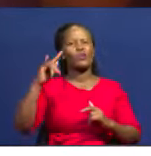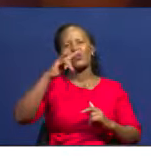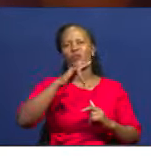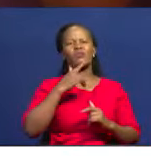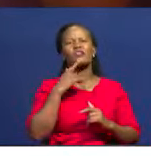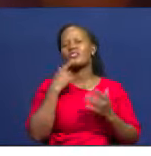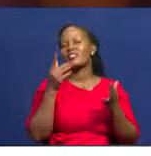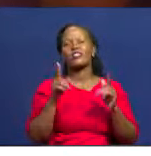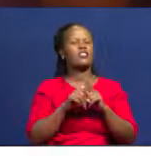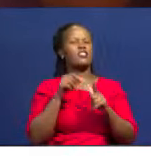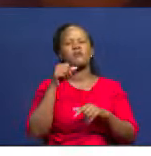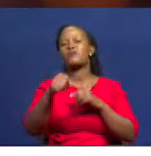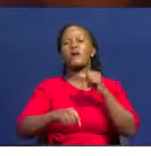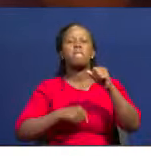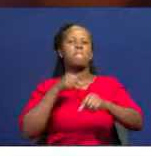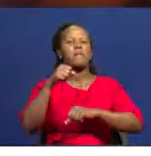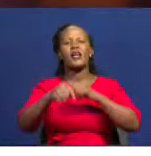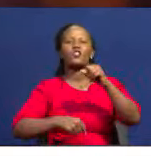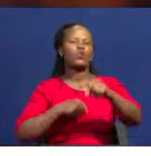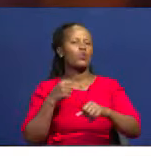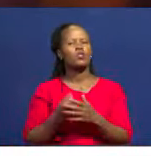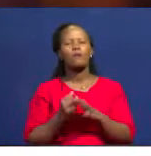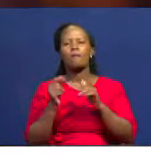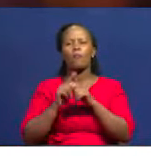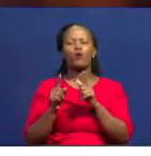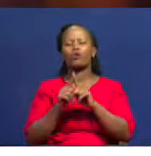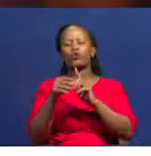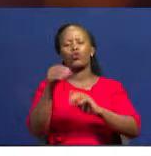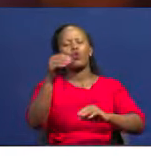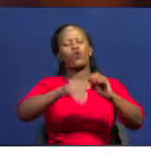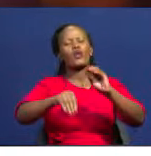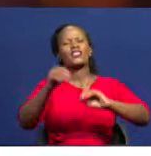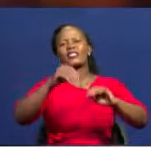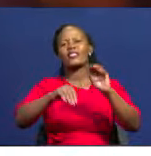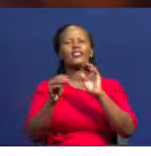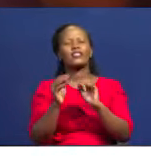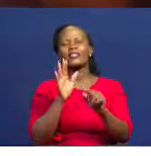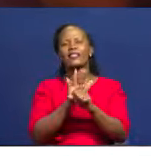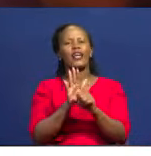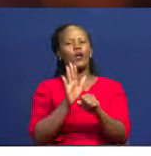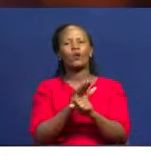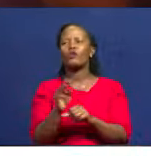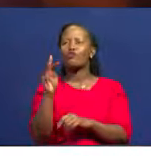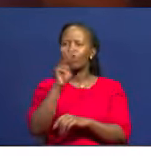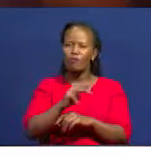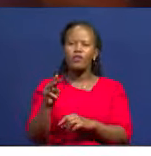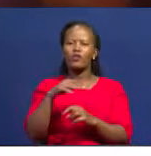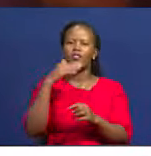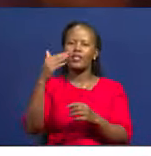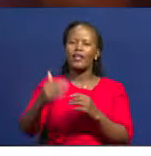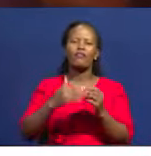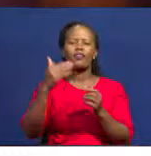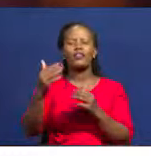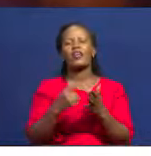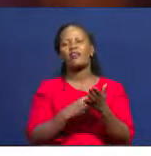bicycles, donating millions of money every weekend.